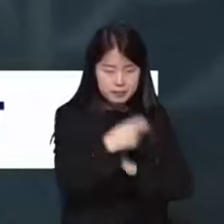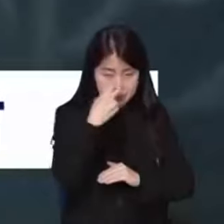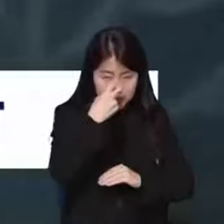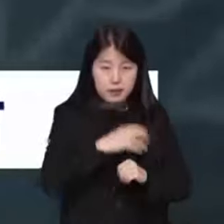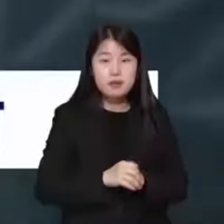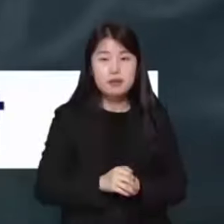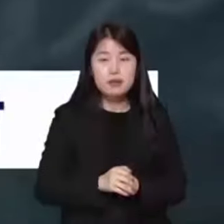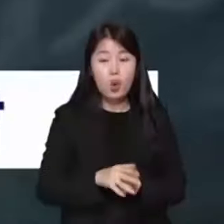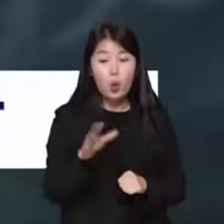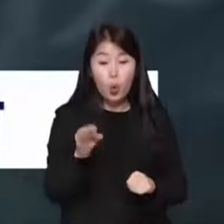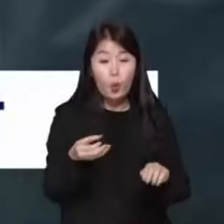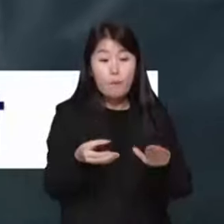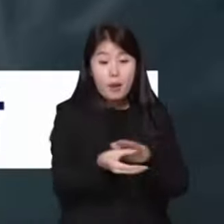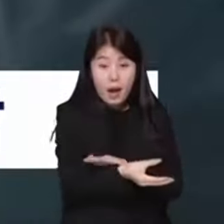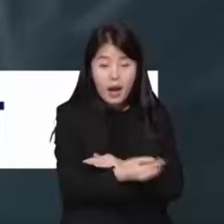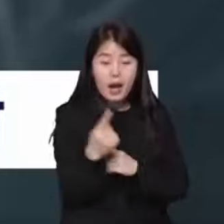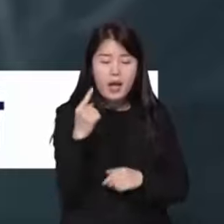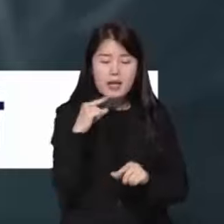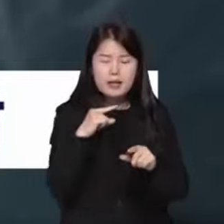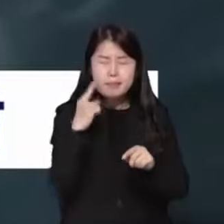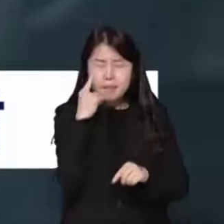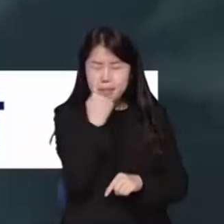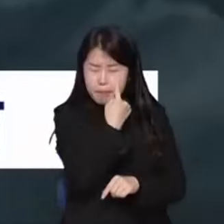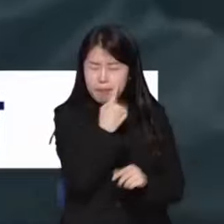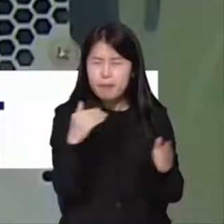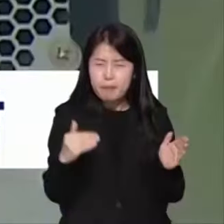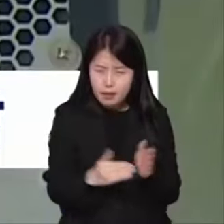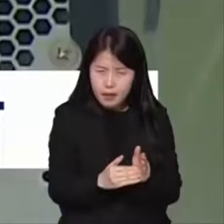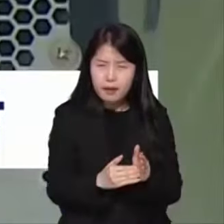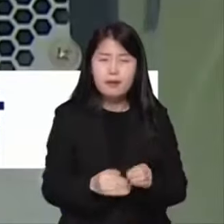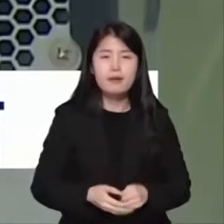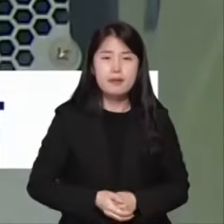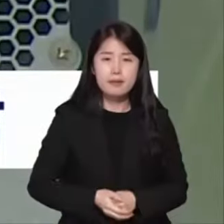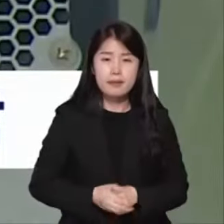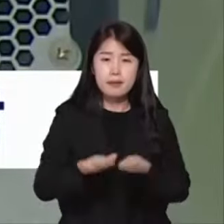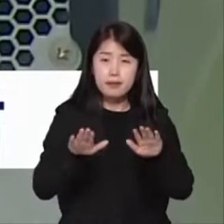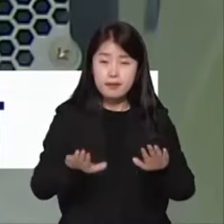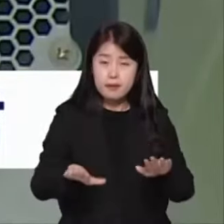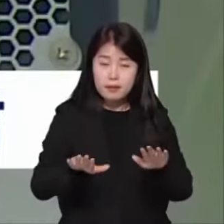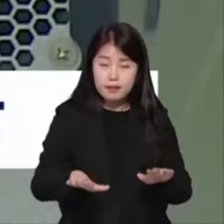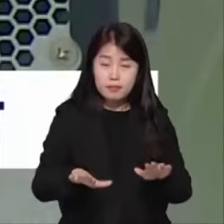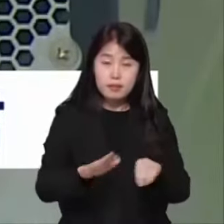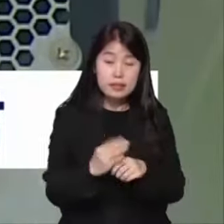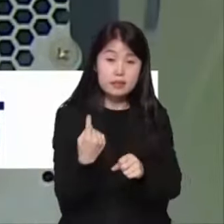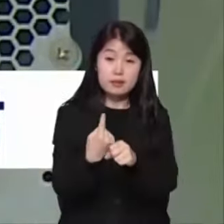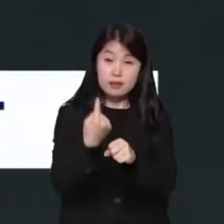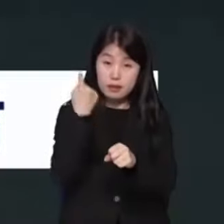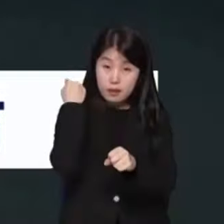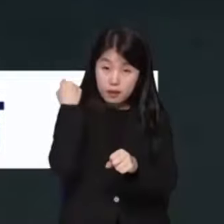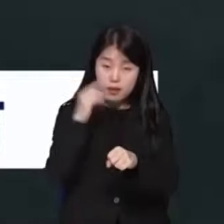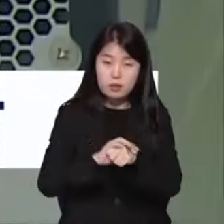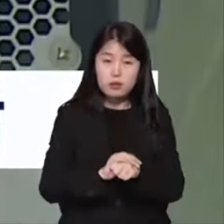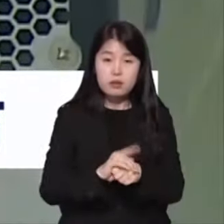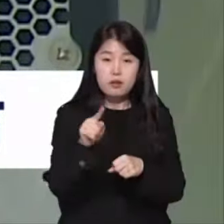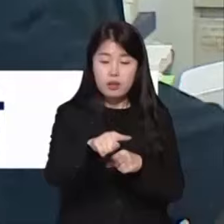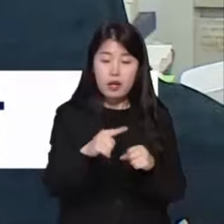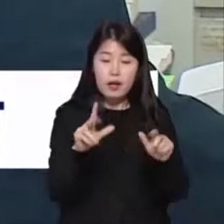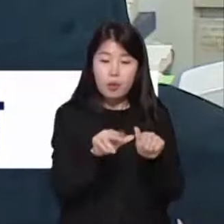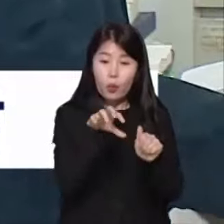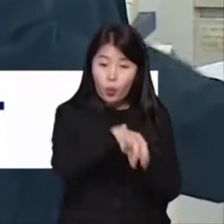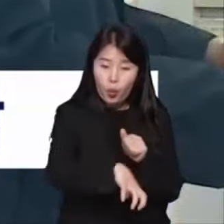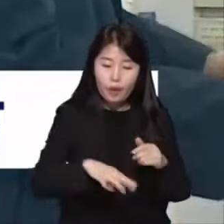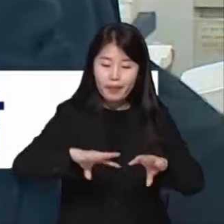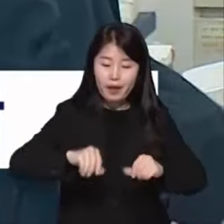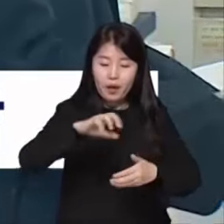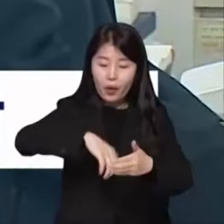경찰은 돈거래 정황 등 일부 사실을 확인한 것으로 알려졌습니다. 이번 수사는 지난해 함평에서 골재 채취 사업자가 인허가를